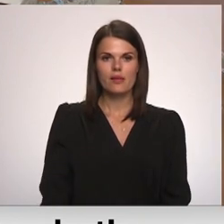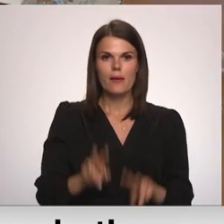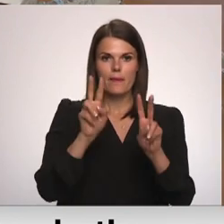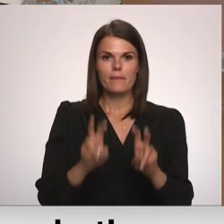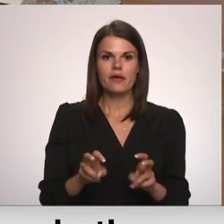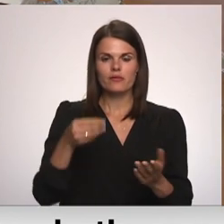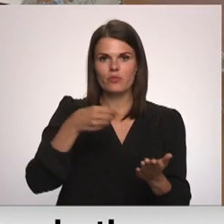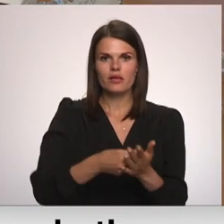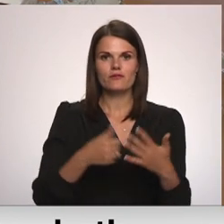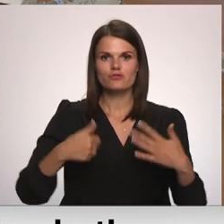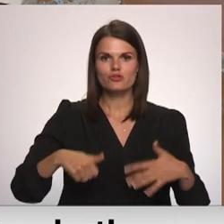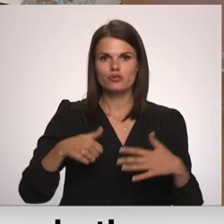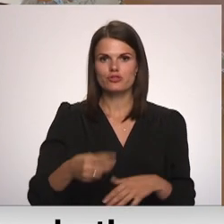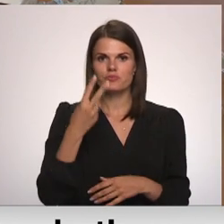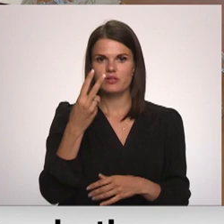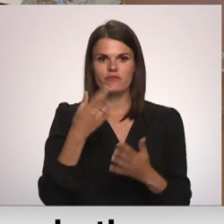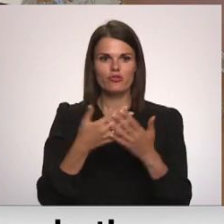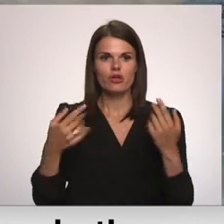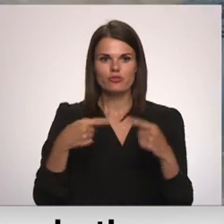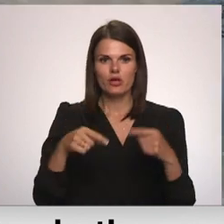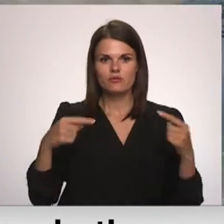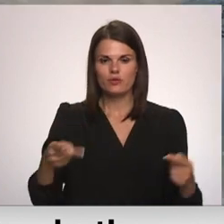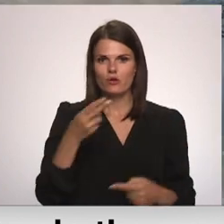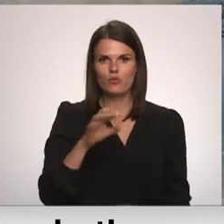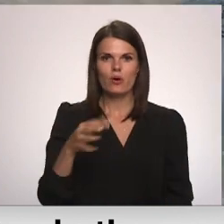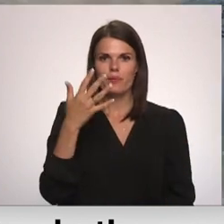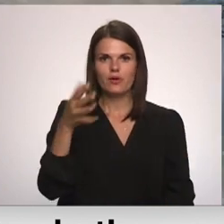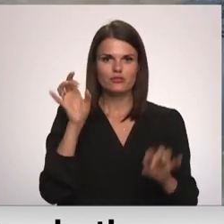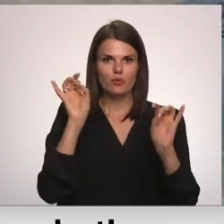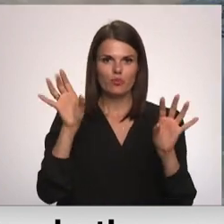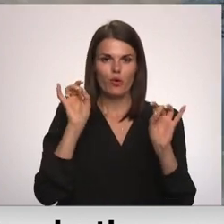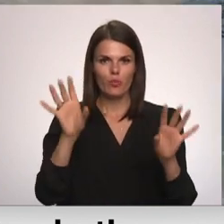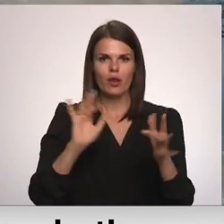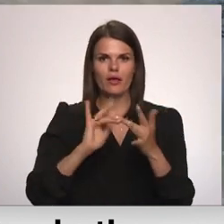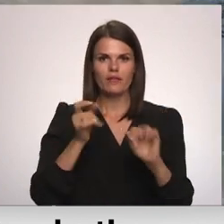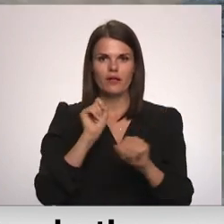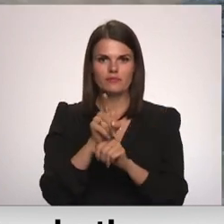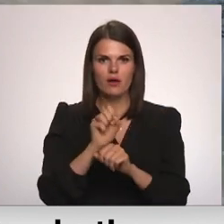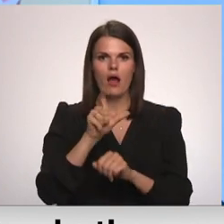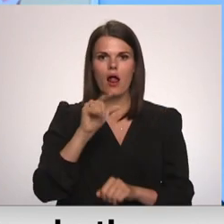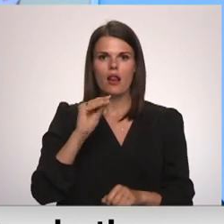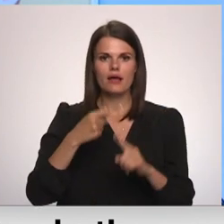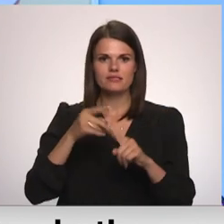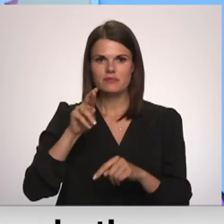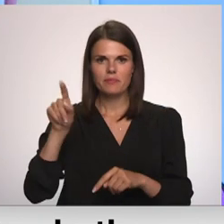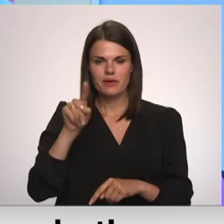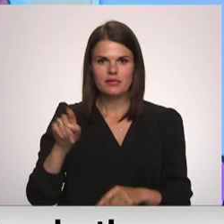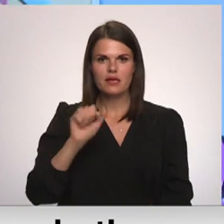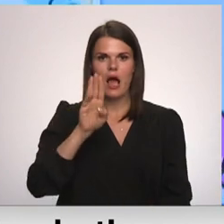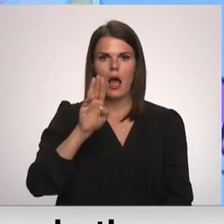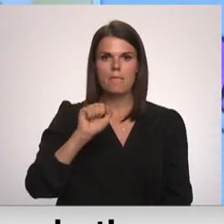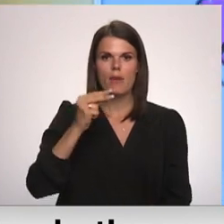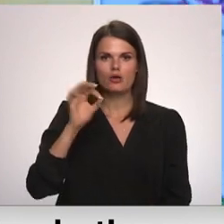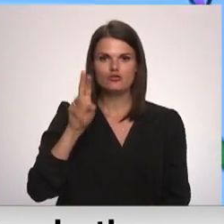Pētījumā iegādātas 62 dažādas preces no 5 populārākajām tiešsaistes platformām – AliExpress, Amazon, eBay, Wish